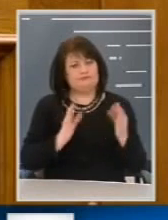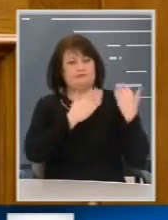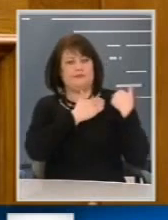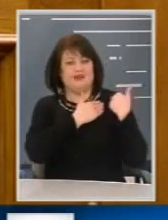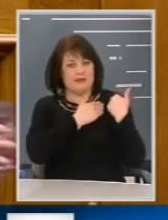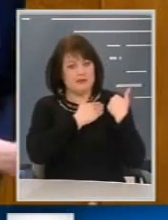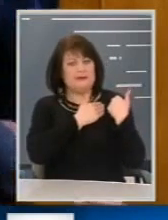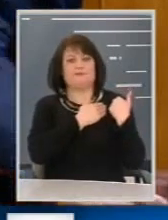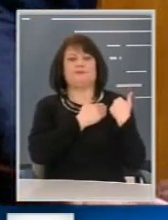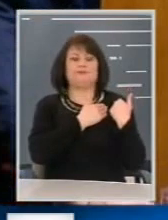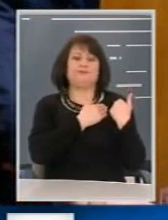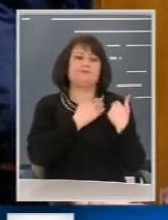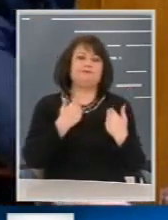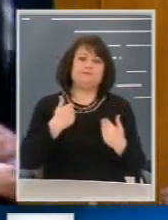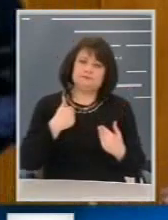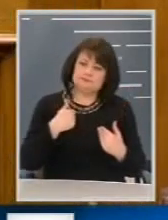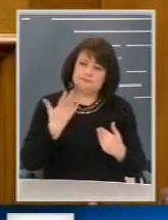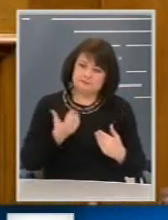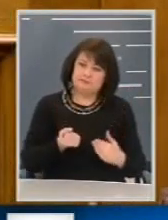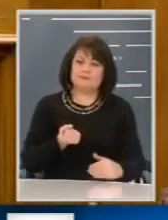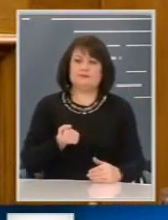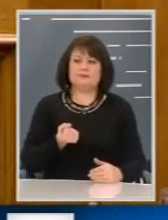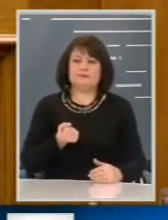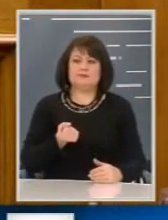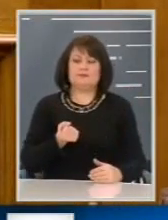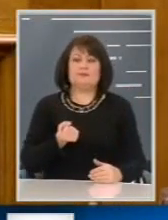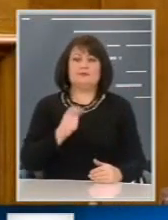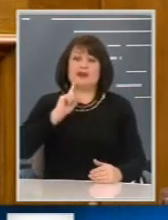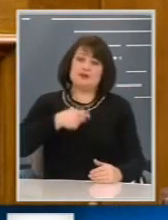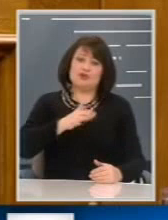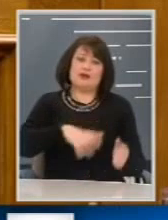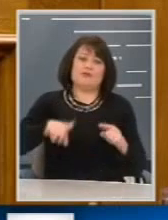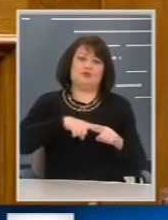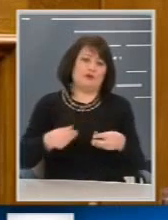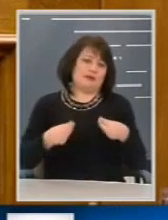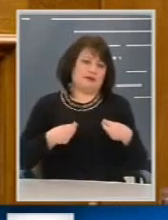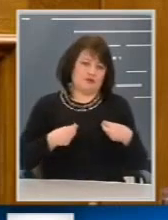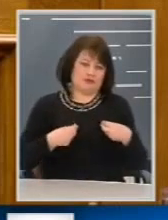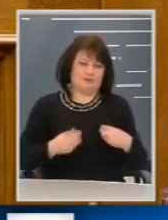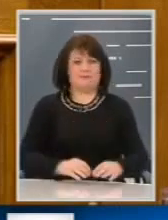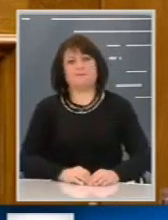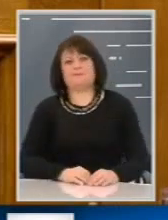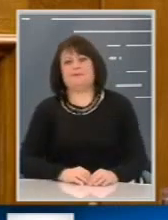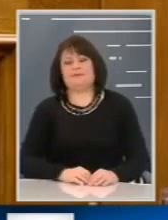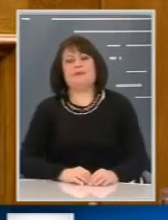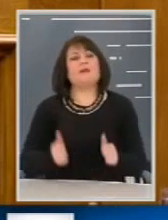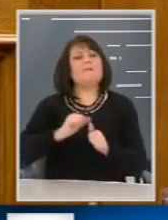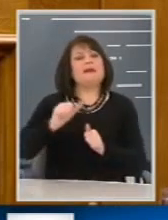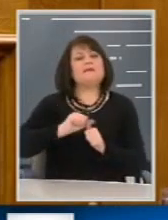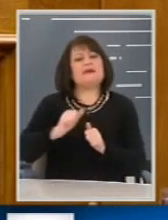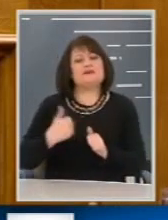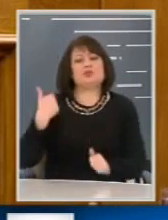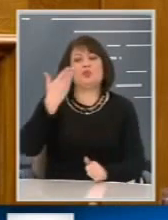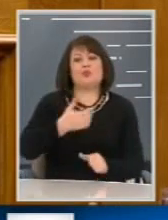υπευθυνότητα, έχοντας πάρει γι' αυτό σαφή εντολή από τον ελληνικό λαό. Η πολύμινη δουλειά της